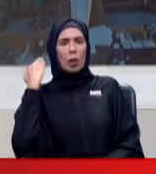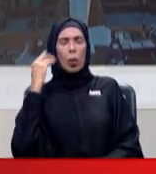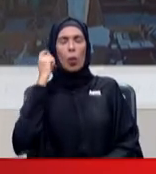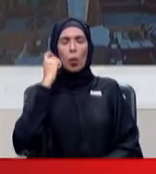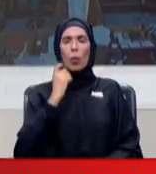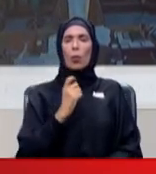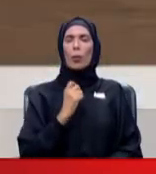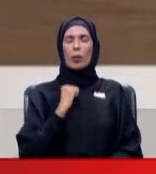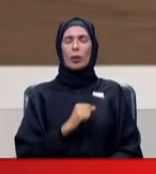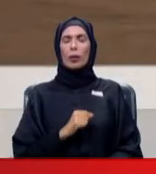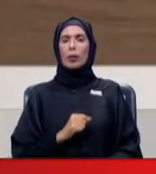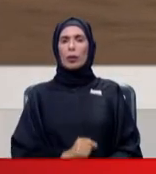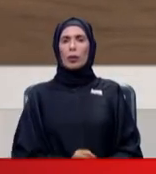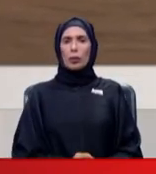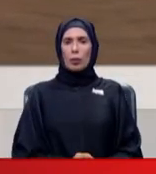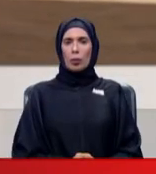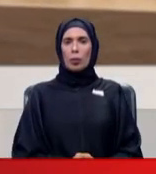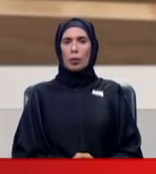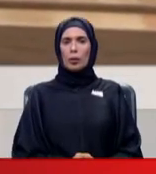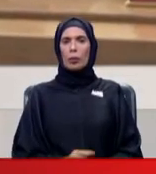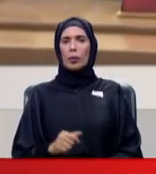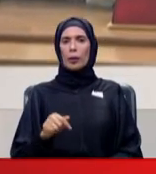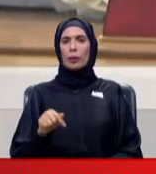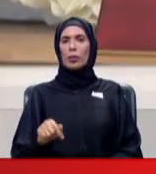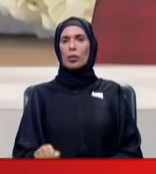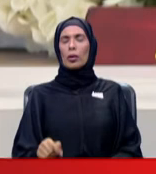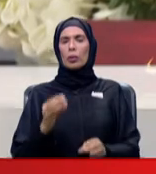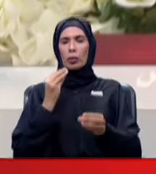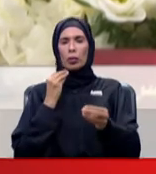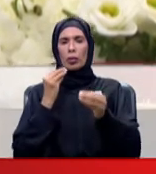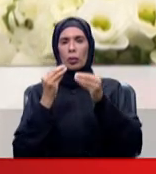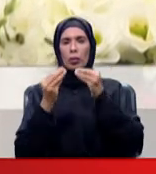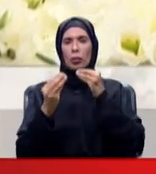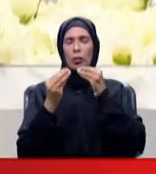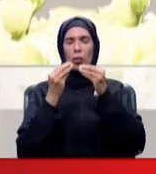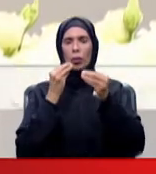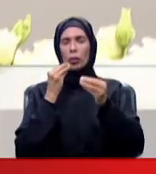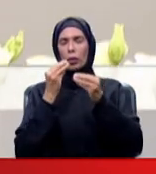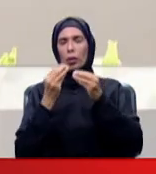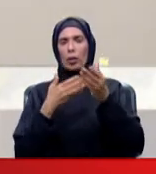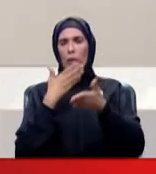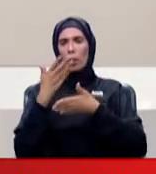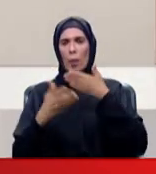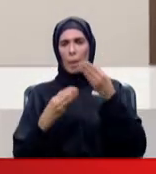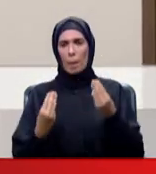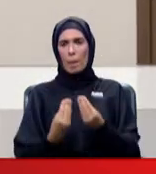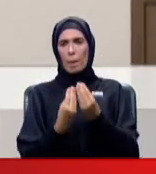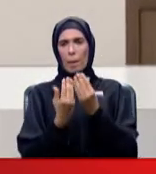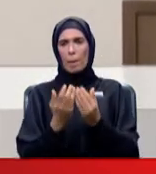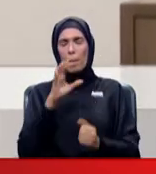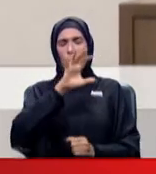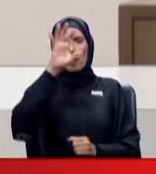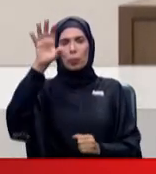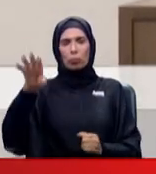ثم انتقلوا أصحاب المعالي والسعادة لمناقشة موضوع العلاقات مع البرلمان الأوروبي واتخذوا